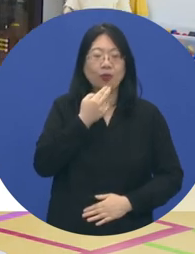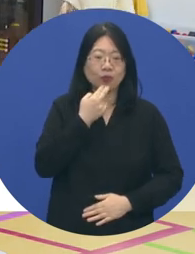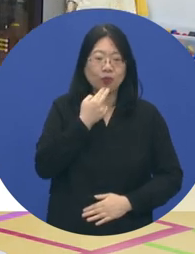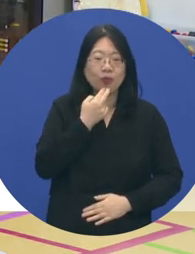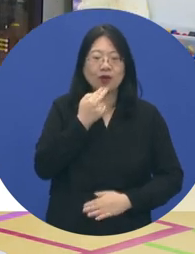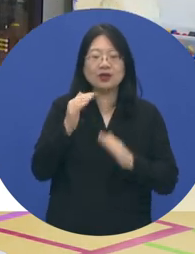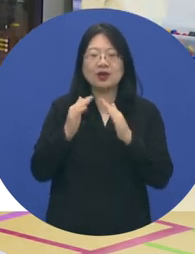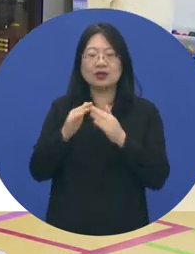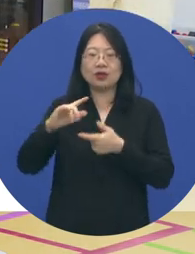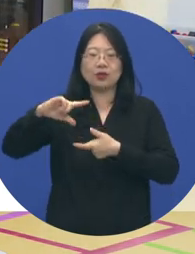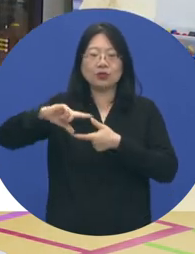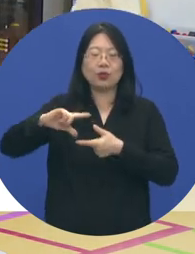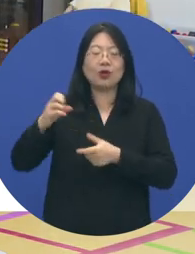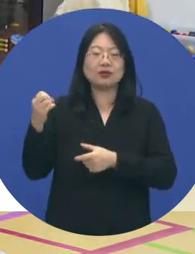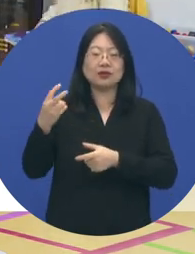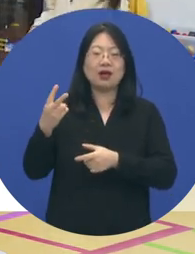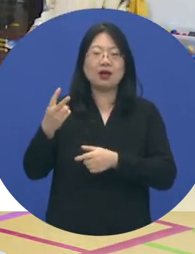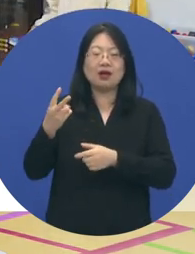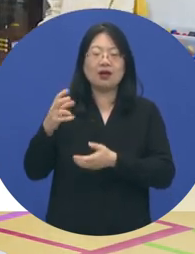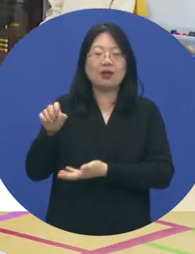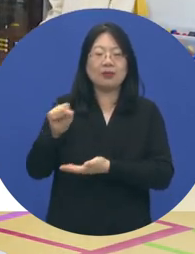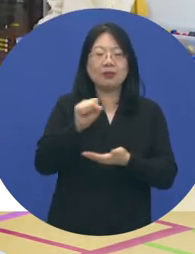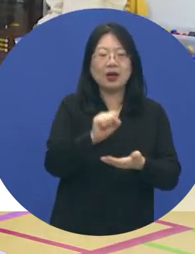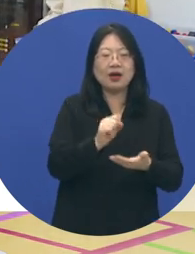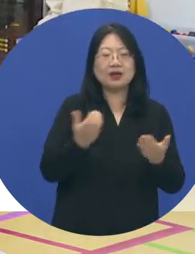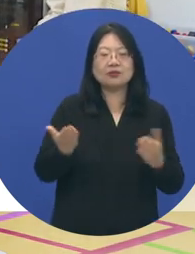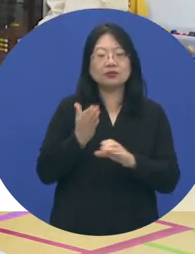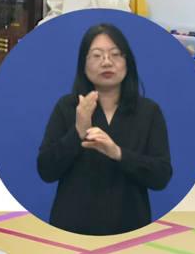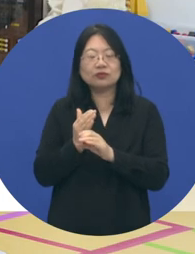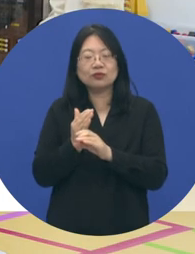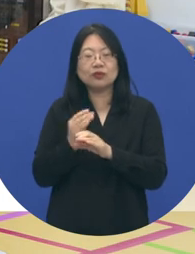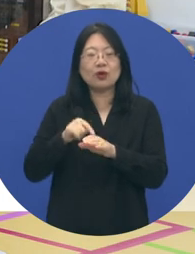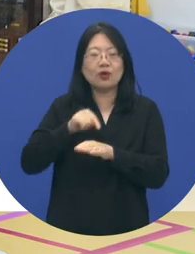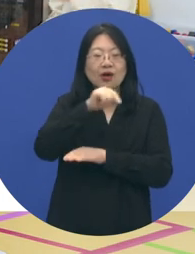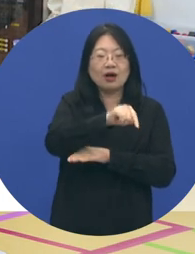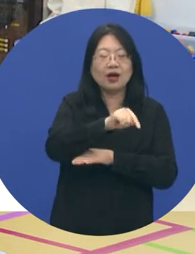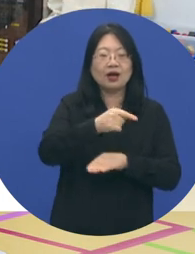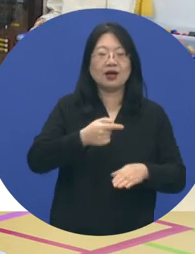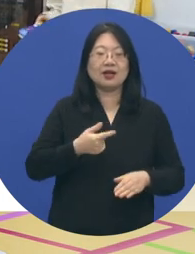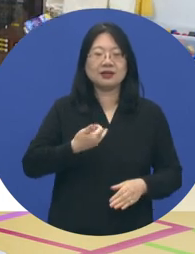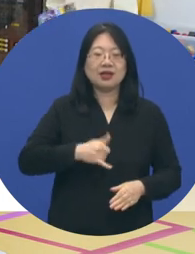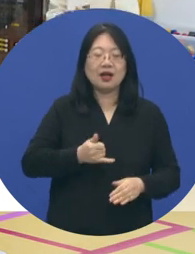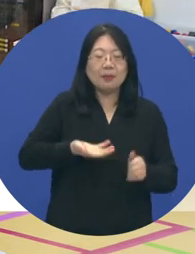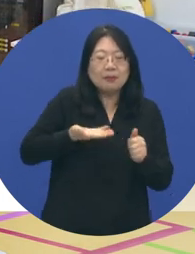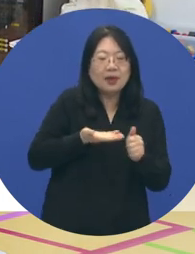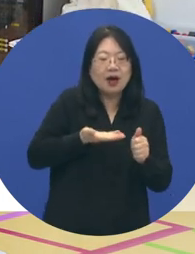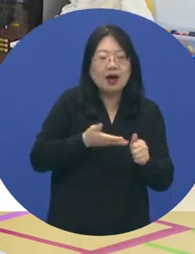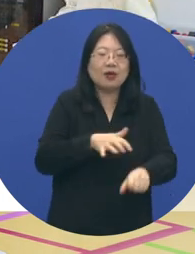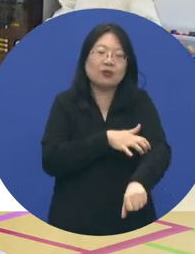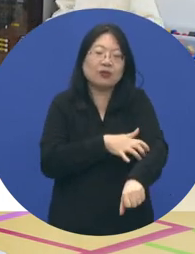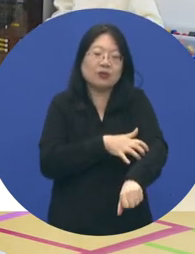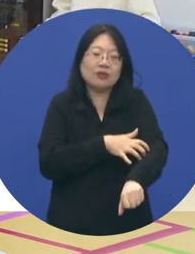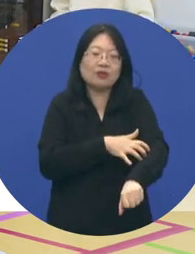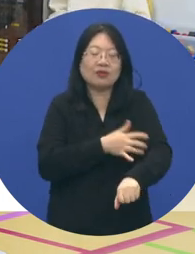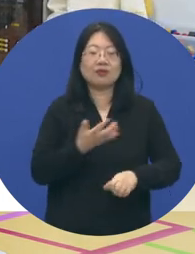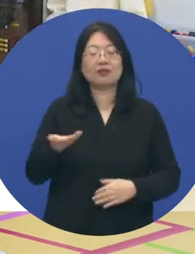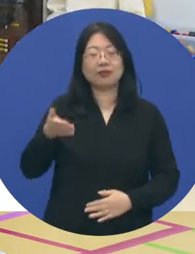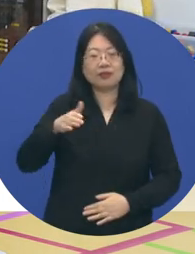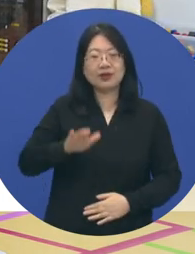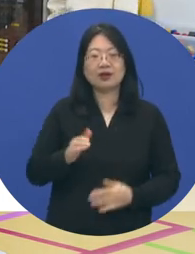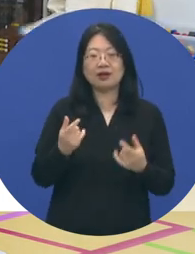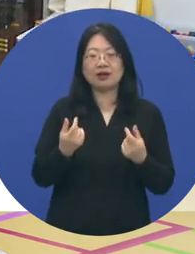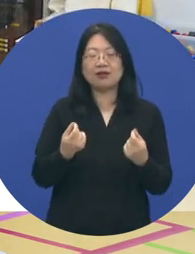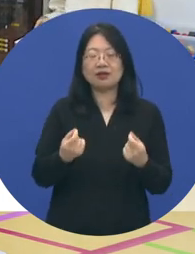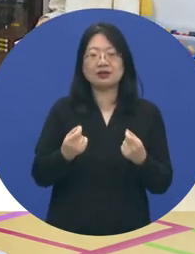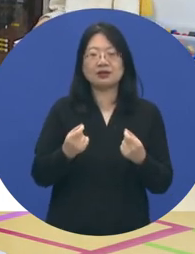않으면 집에서 도시락을 따로 준비하거나 근무 중 나와서 아이의 밥을 따로 챙겨줘야 하는 불편함이 있었습니다.